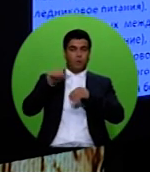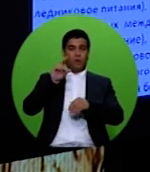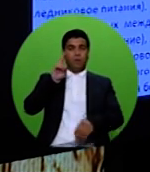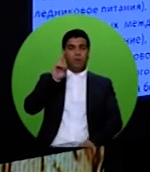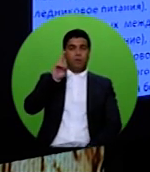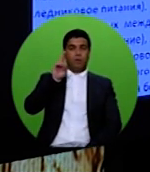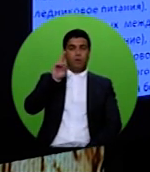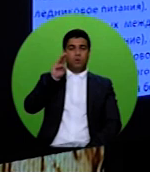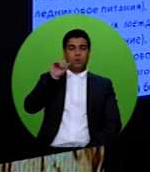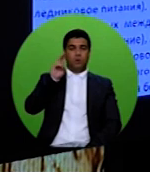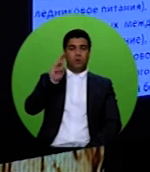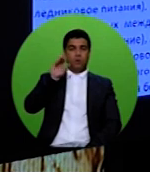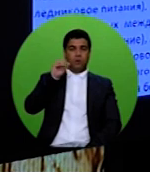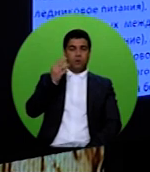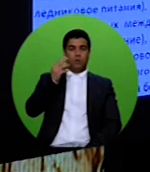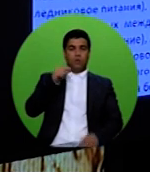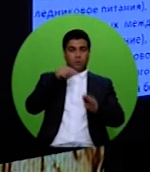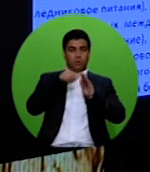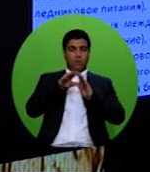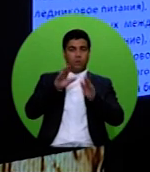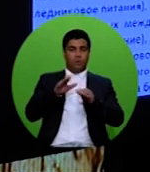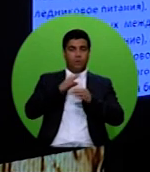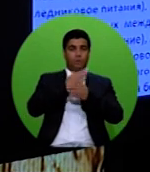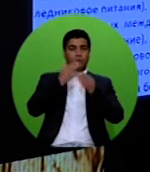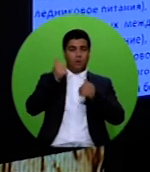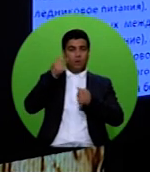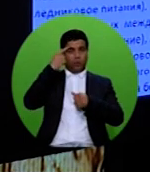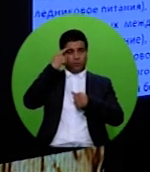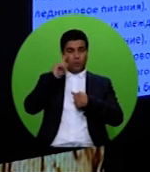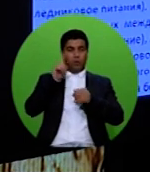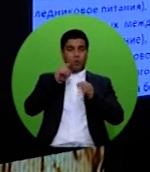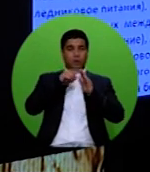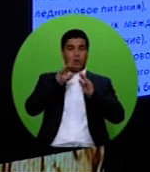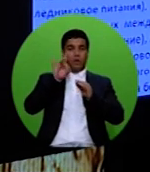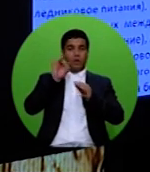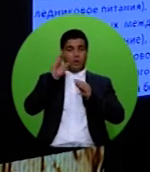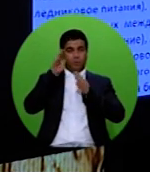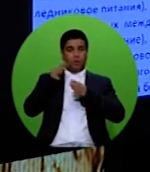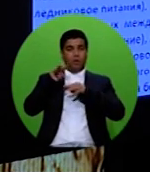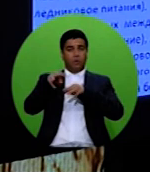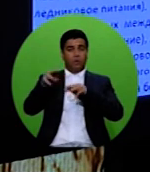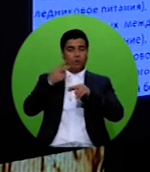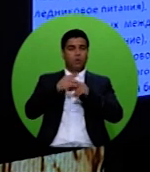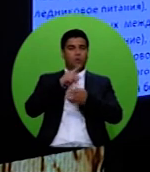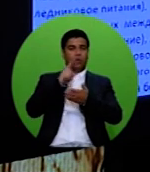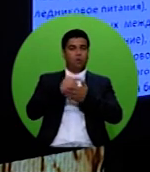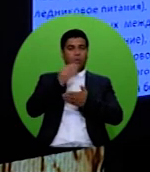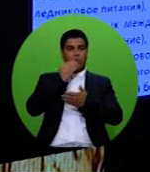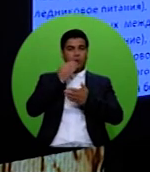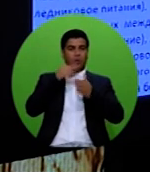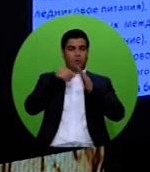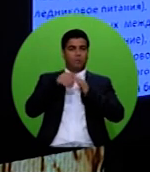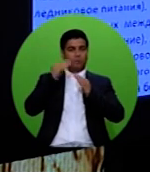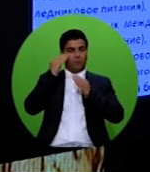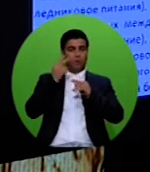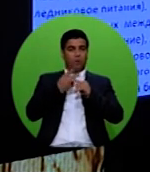Такташ Гиссарского хребта. Мы с вами все, ребята, знаем, что реки обязательно должны питаться, потому что без этого